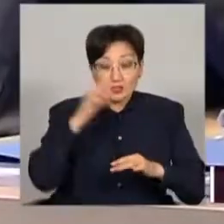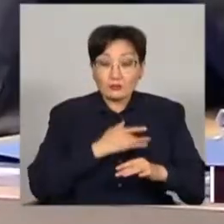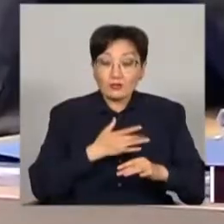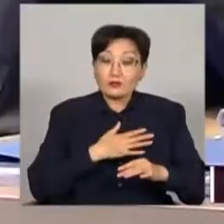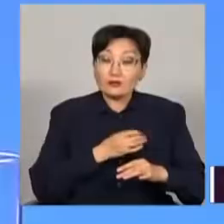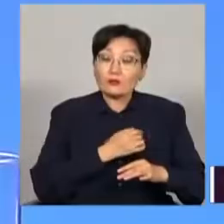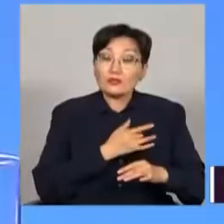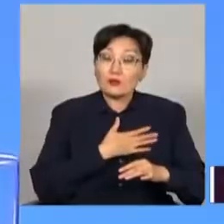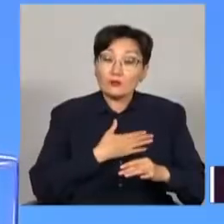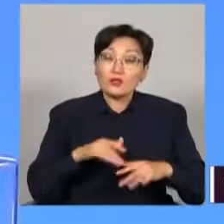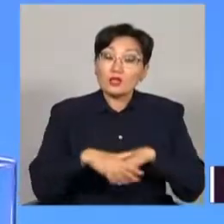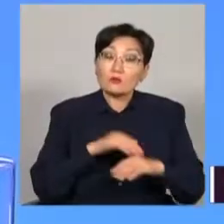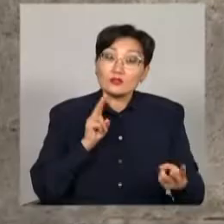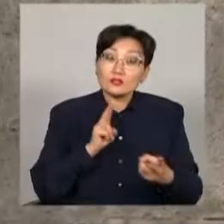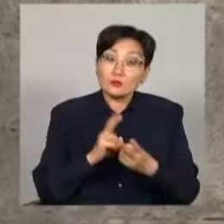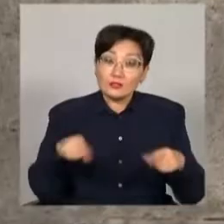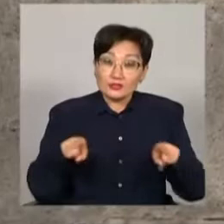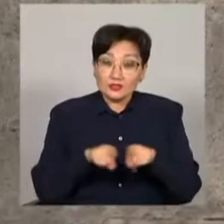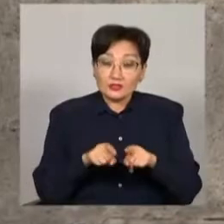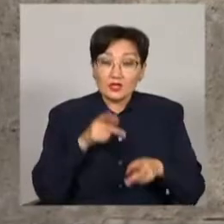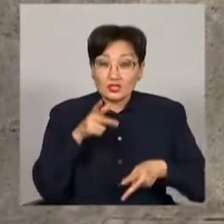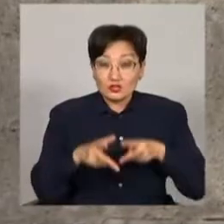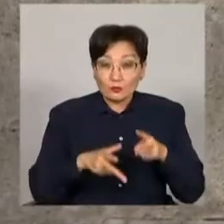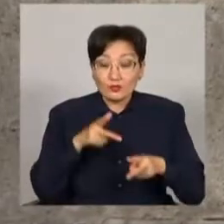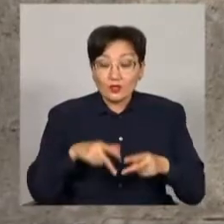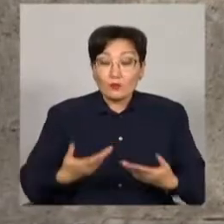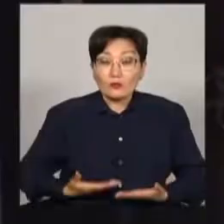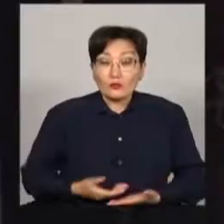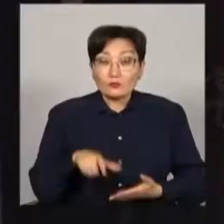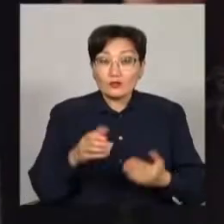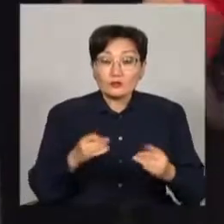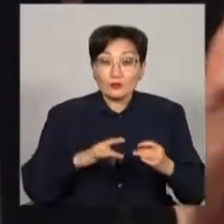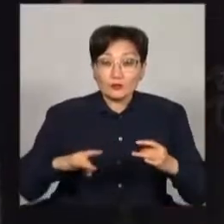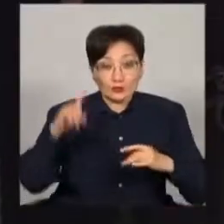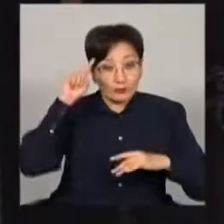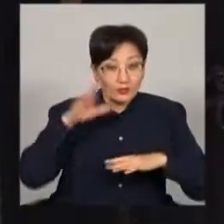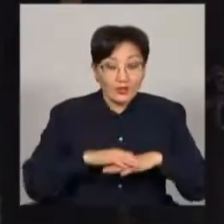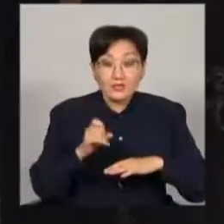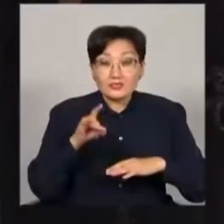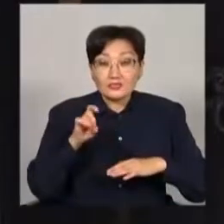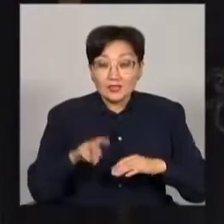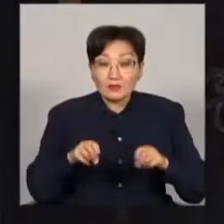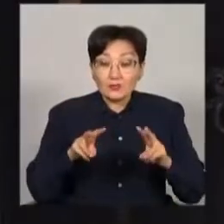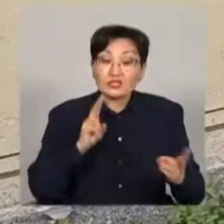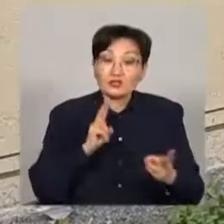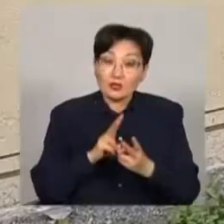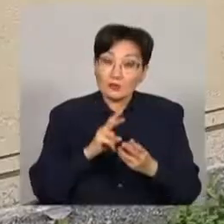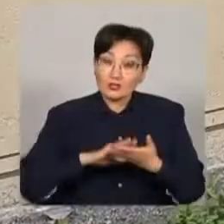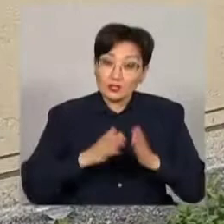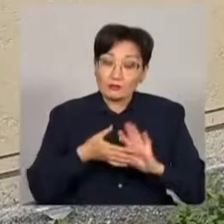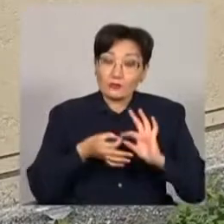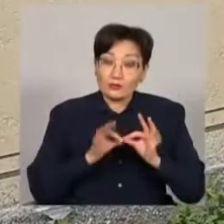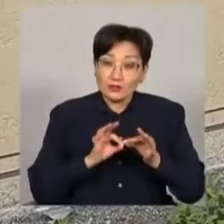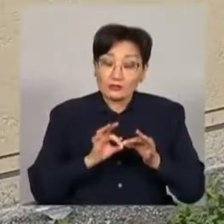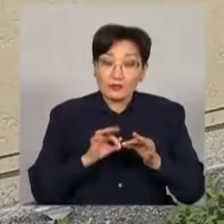Ерболат Досаевтың халықпен кездесуінде осылай деп арыз-шағымын айтқан тұрғынмен бүгін аудан әкімі Сайран Сайфеденов арнайы кездесіп жағдайдың